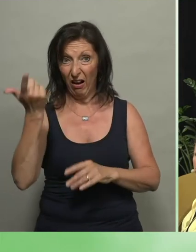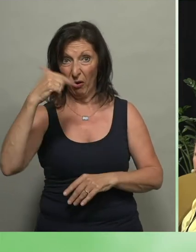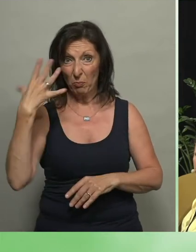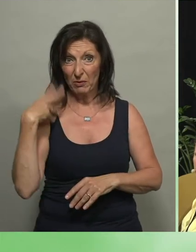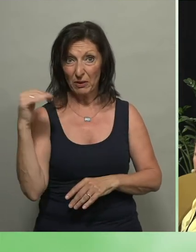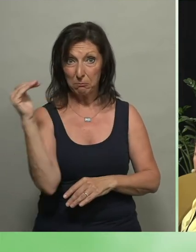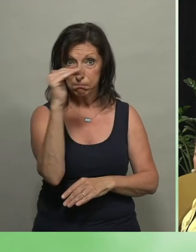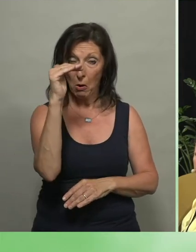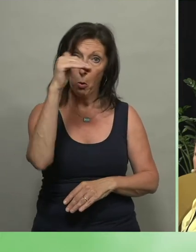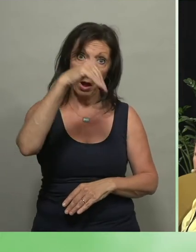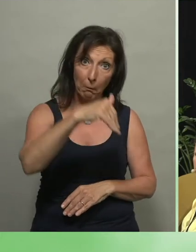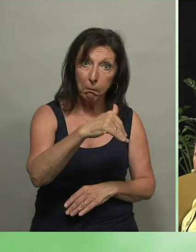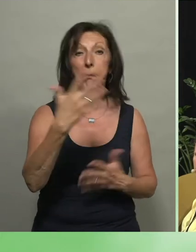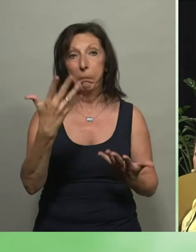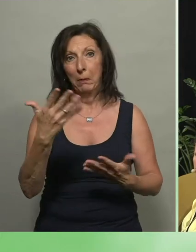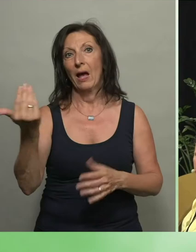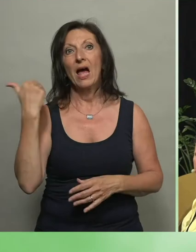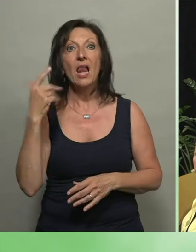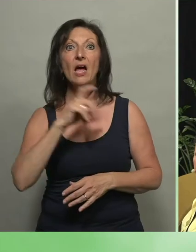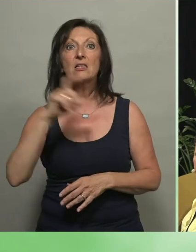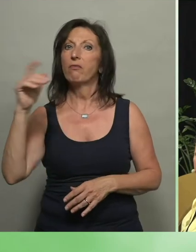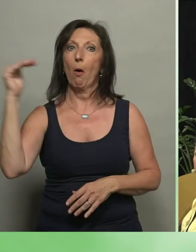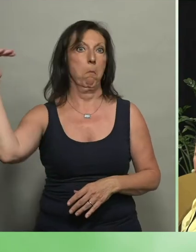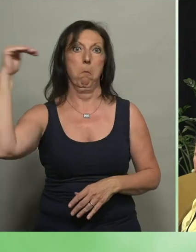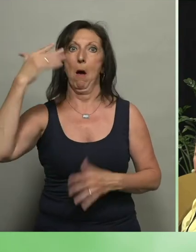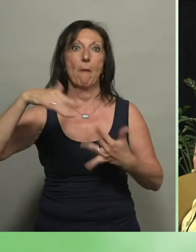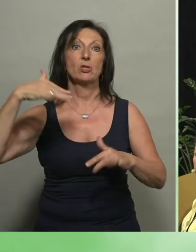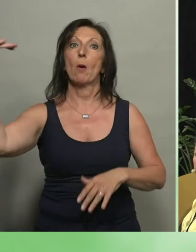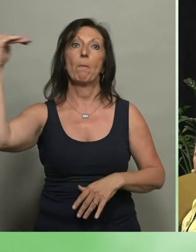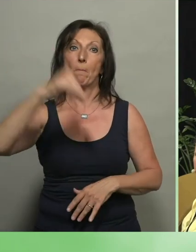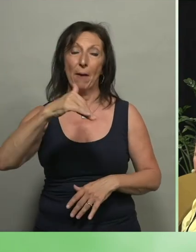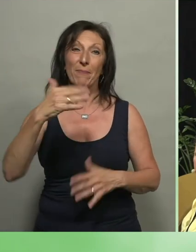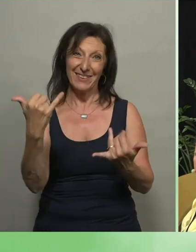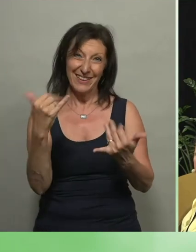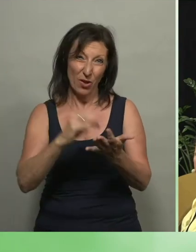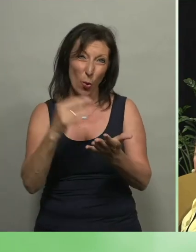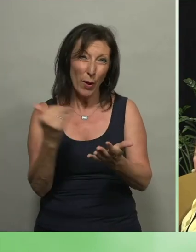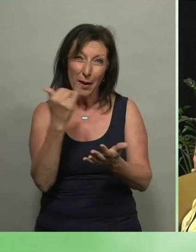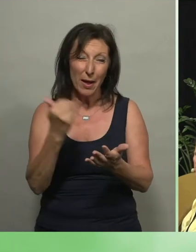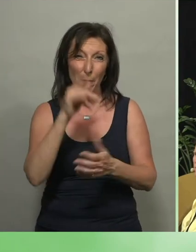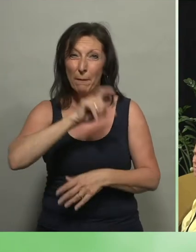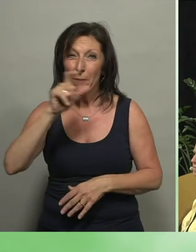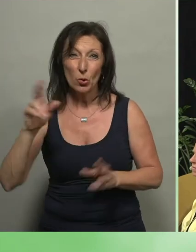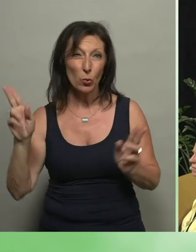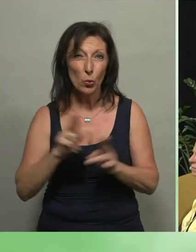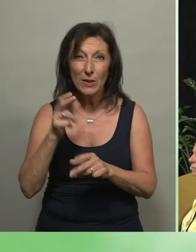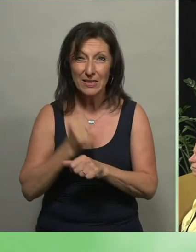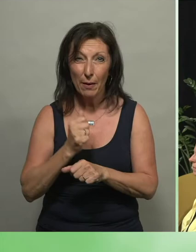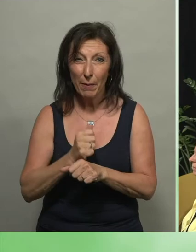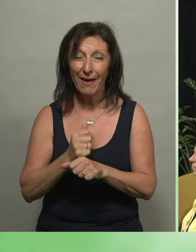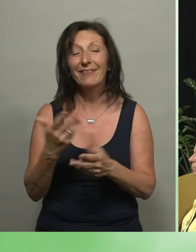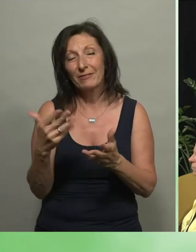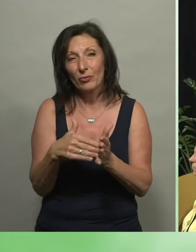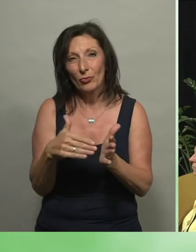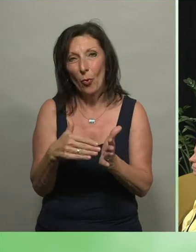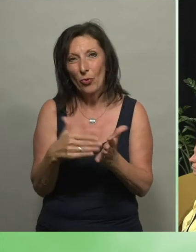der Arbeitslosen stark zurückgegangen sind und dass es noch weiter viele Menschen in Kurzarbeit gibt. Das heißt, auch da gibt es natürlich die